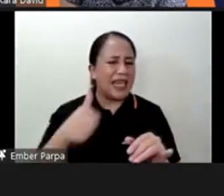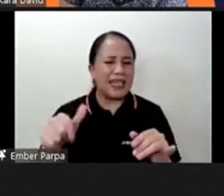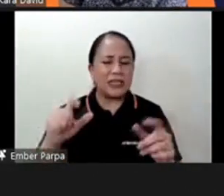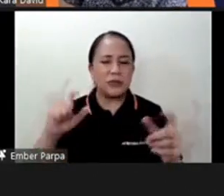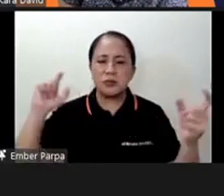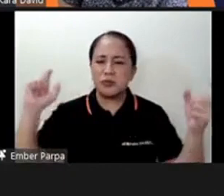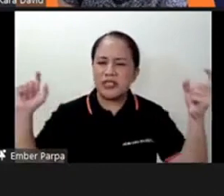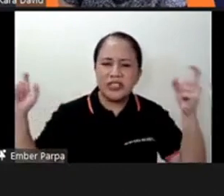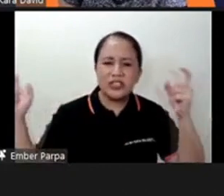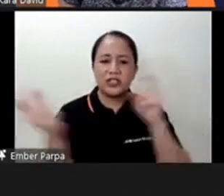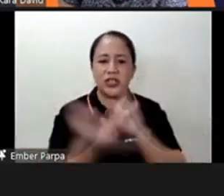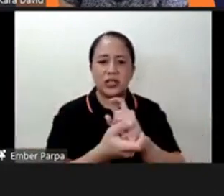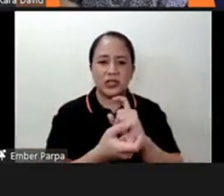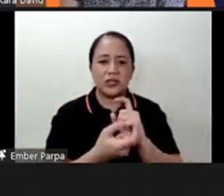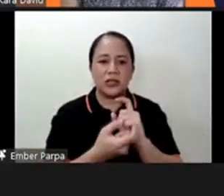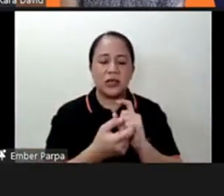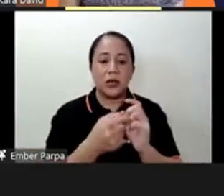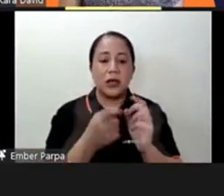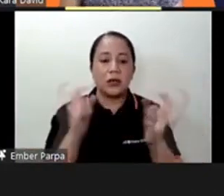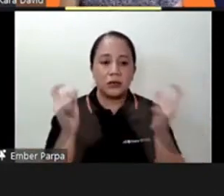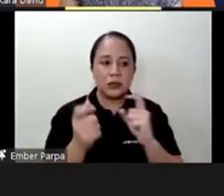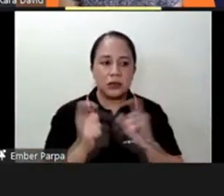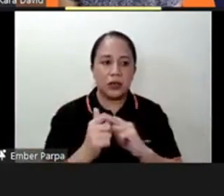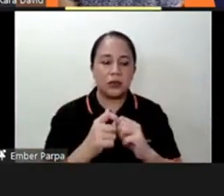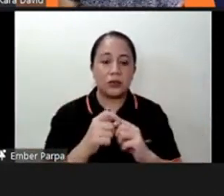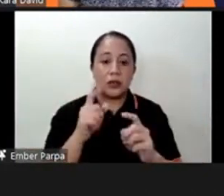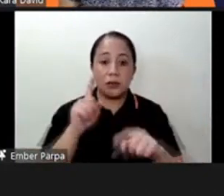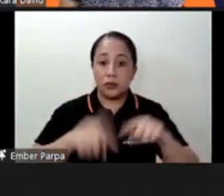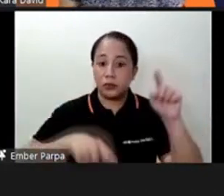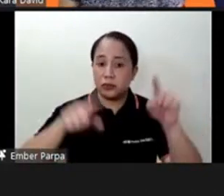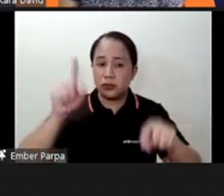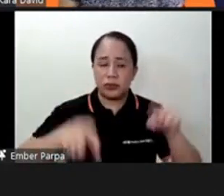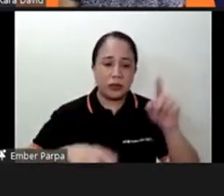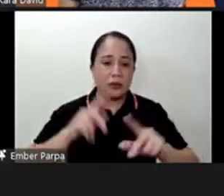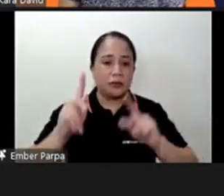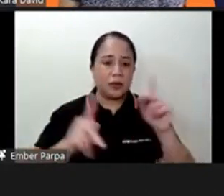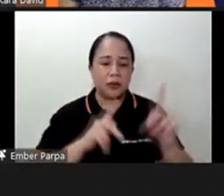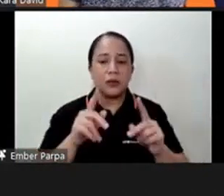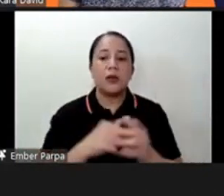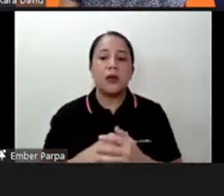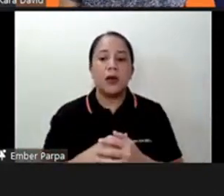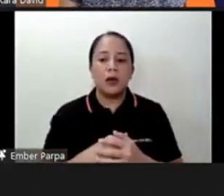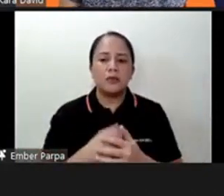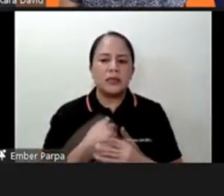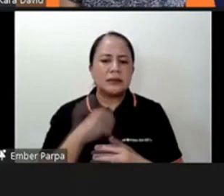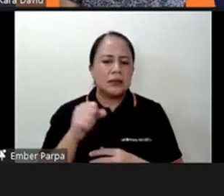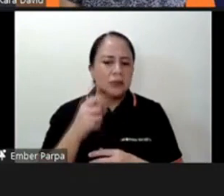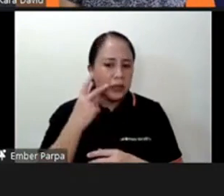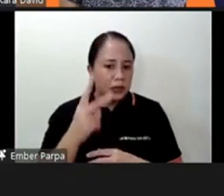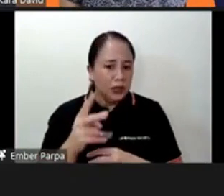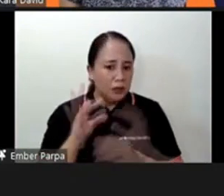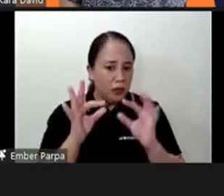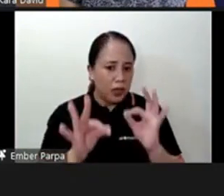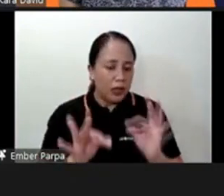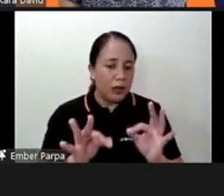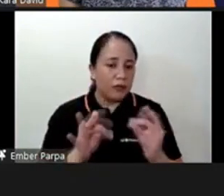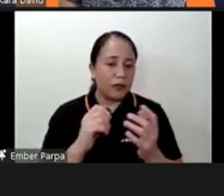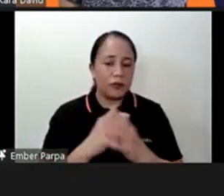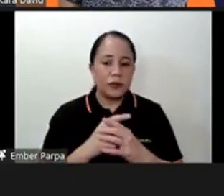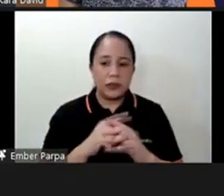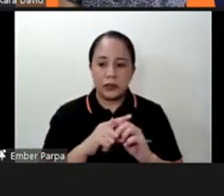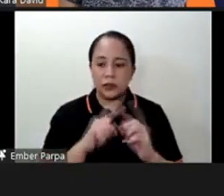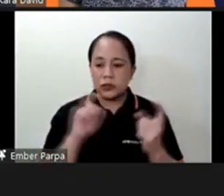drastic changes, medyo iba-iba kada tao yung pero yes, parang makita mo naman kung nag-iba na